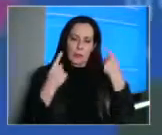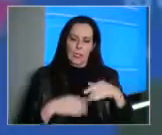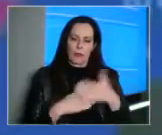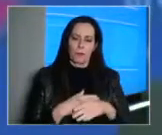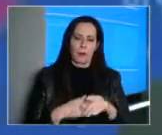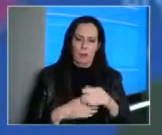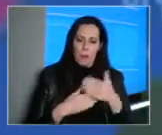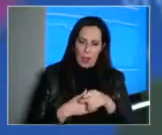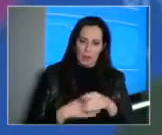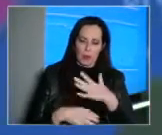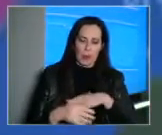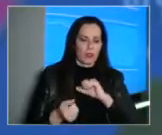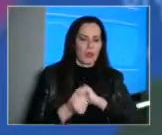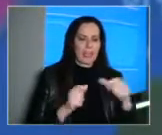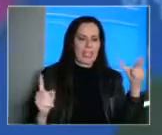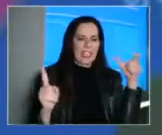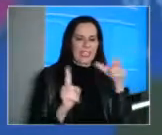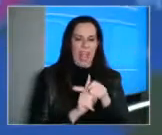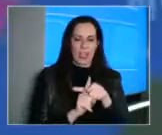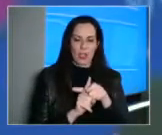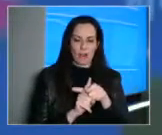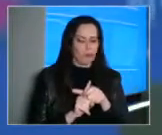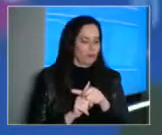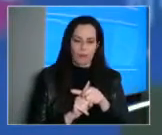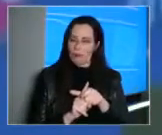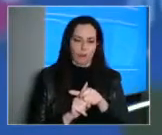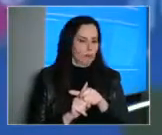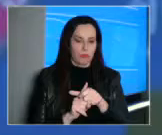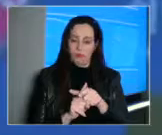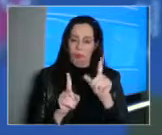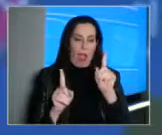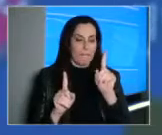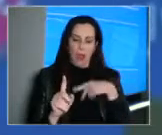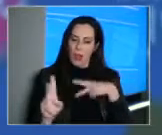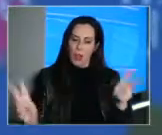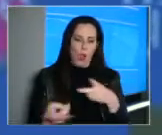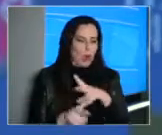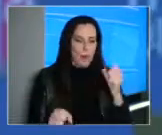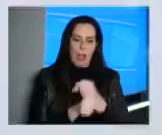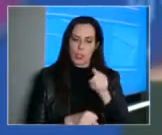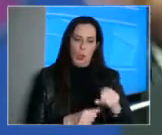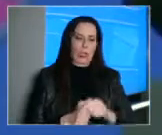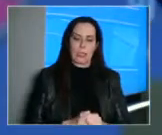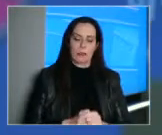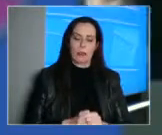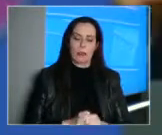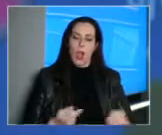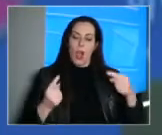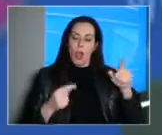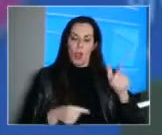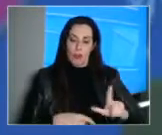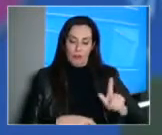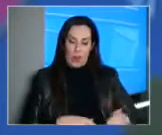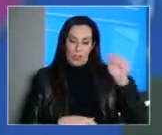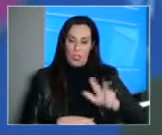Basically, they wanted the sanctions lifted in their entirety, and we couldn't do that. Chairman Kim promised